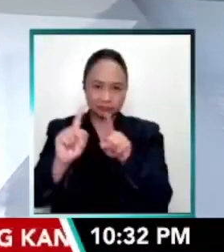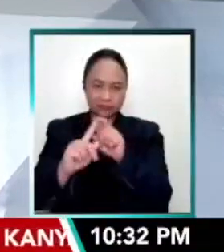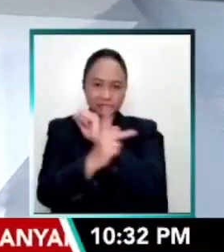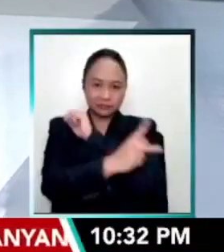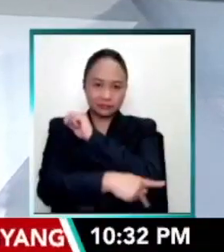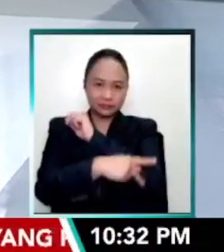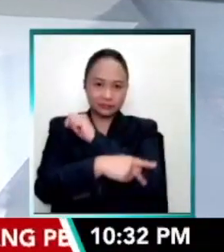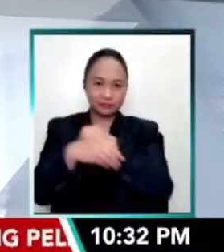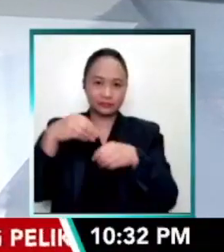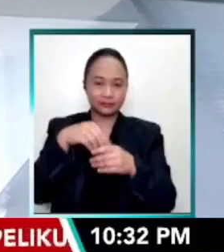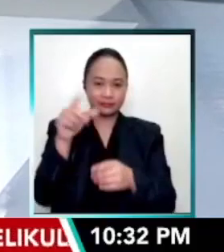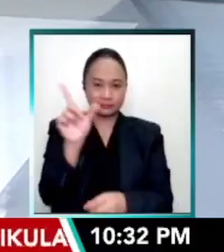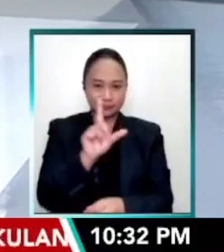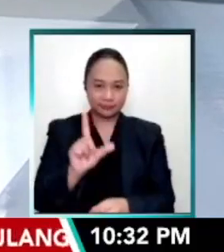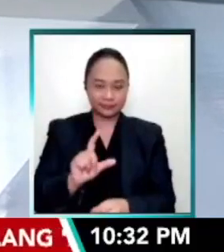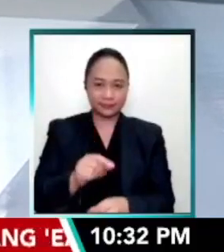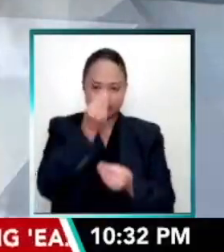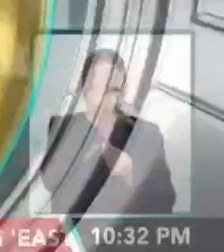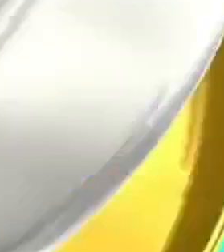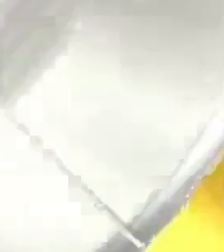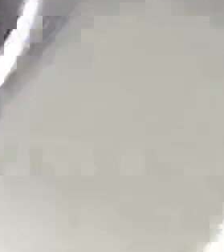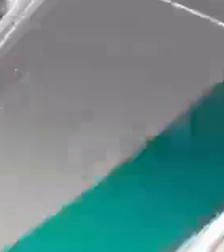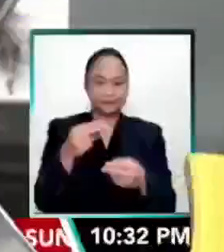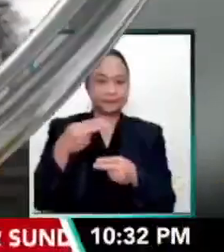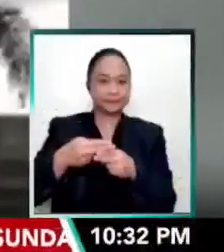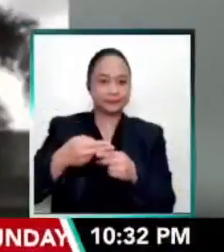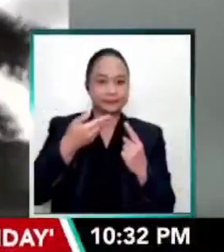ulat panahon, hatid ni Nico Wahe.